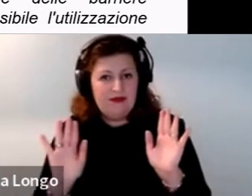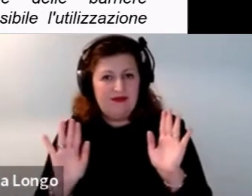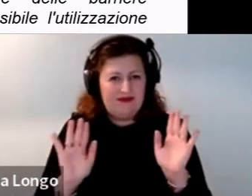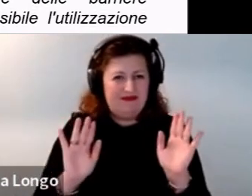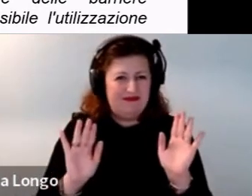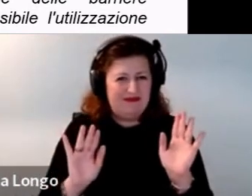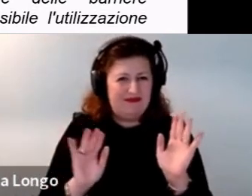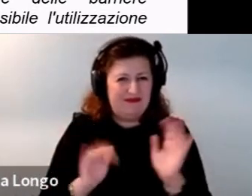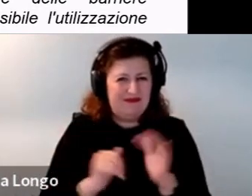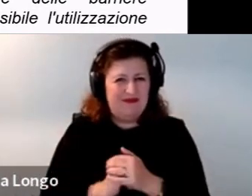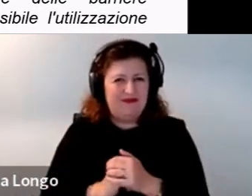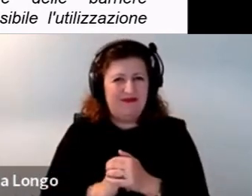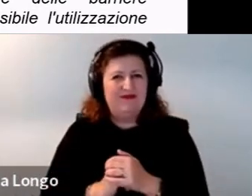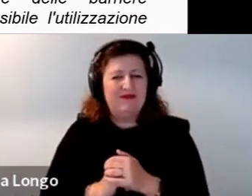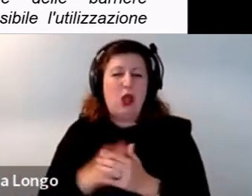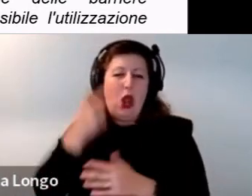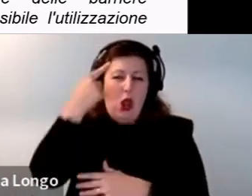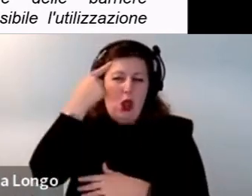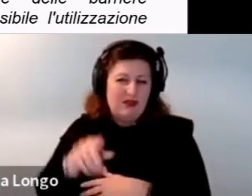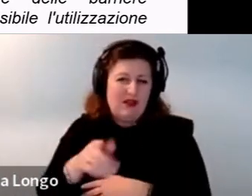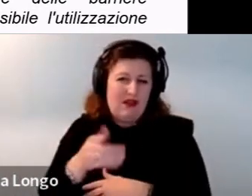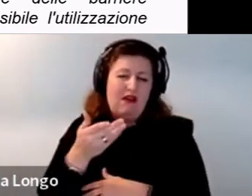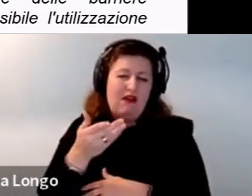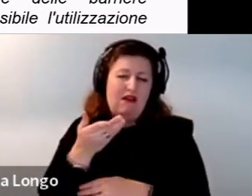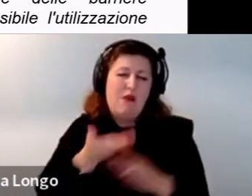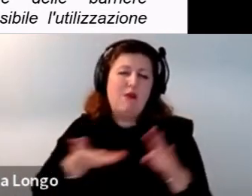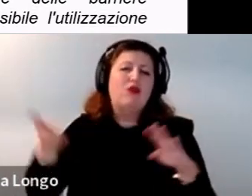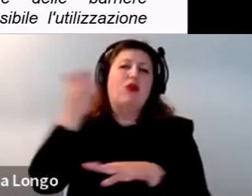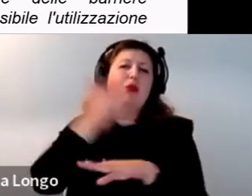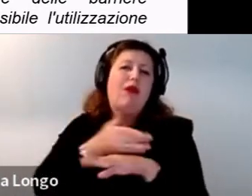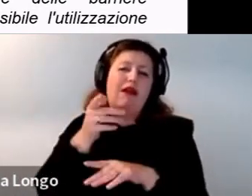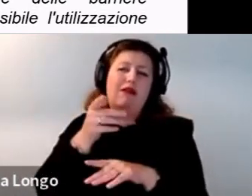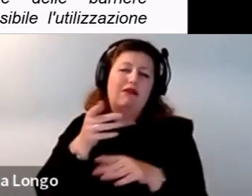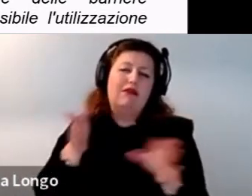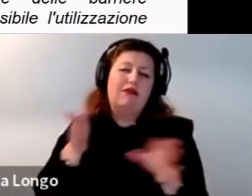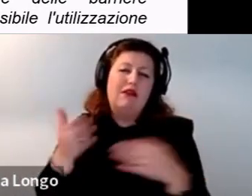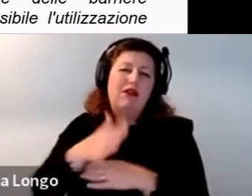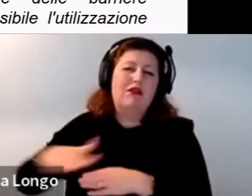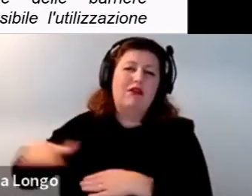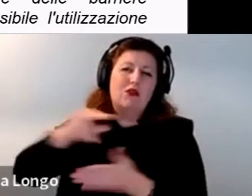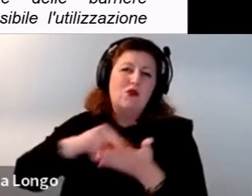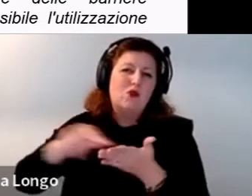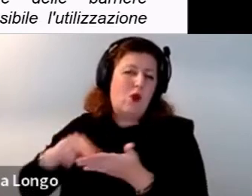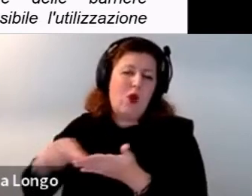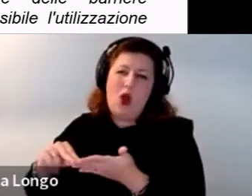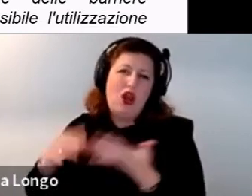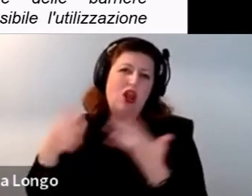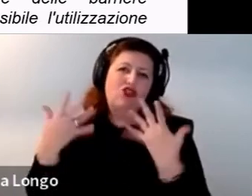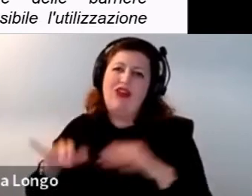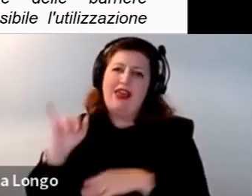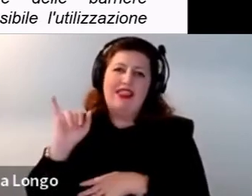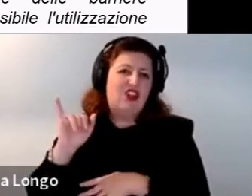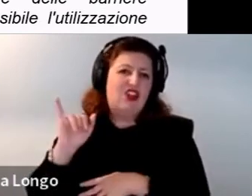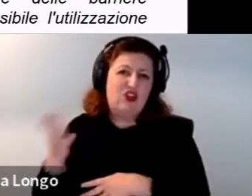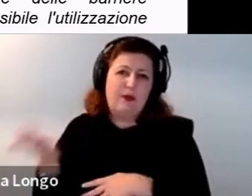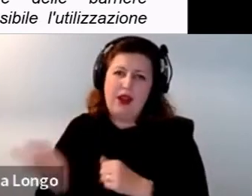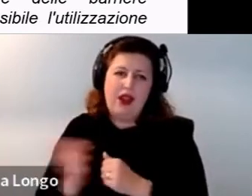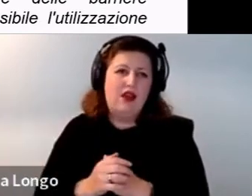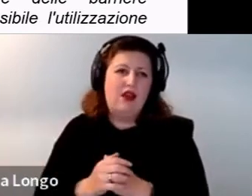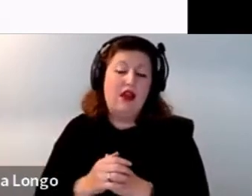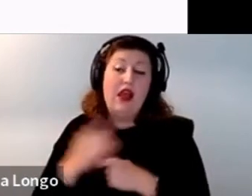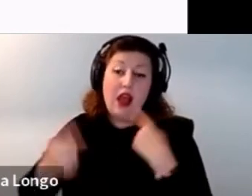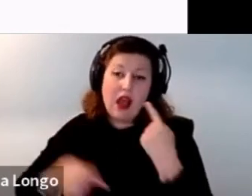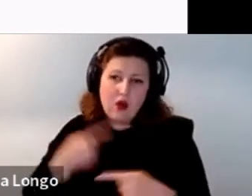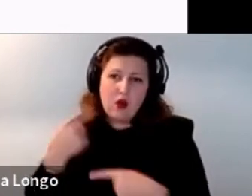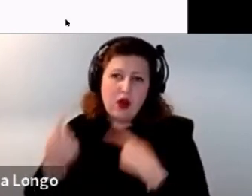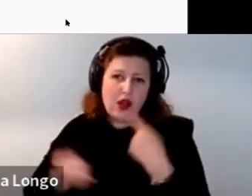nostro patrimonio immobiliare scolastico rientri in questa casistica ancora